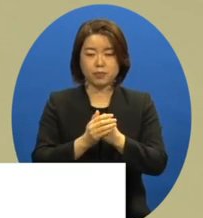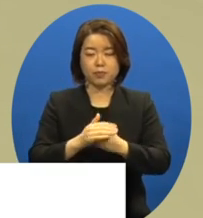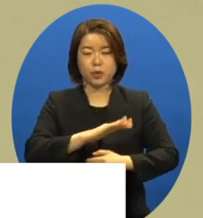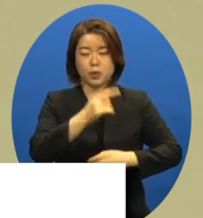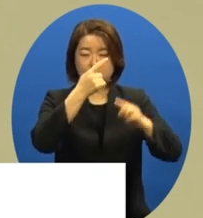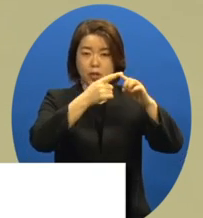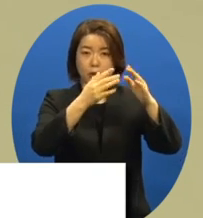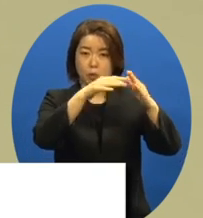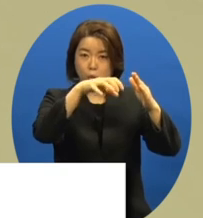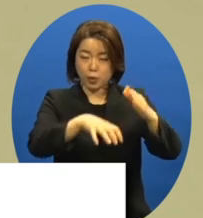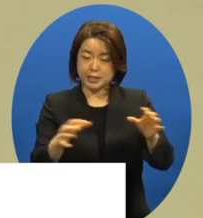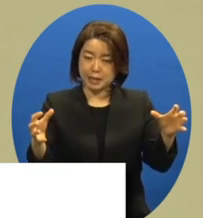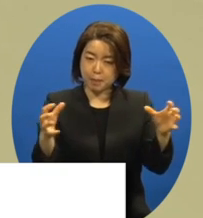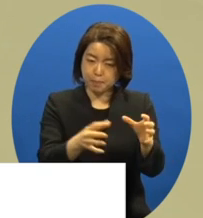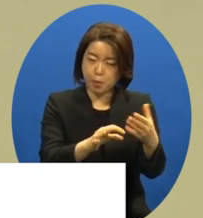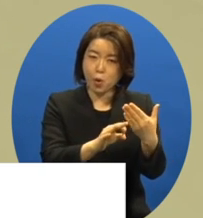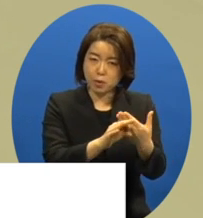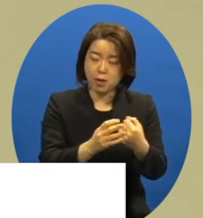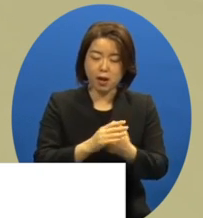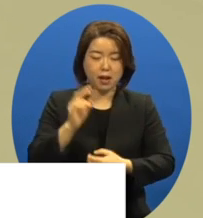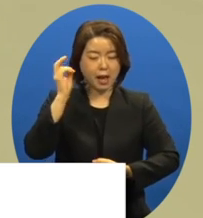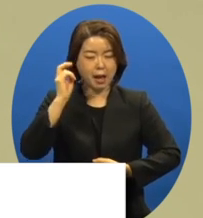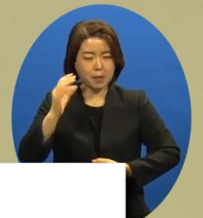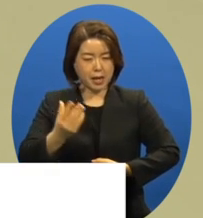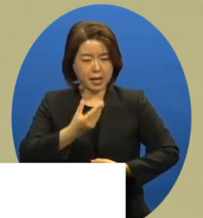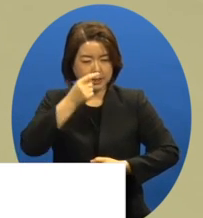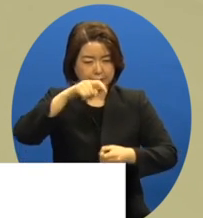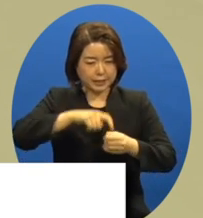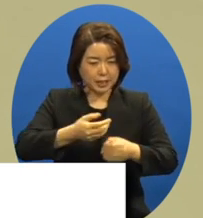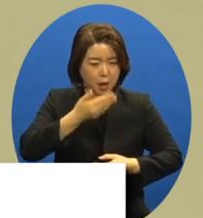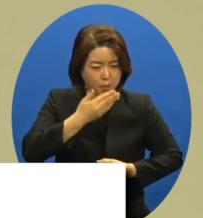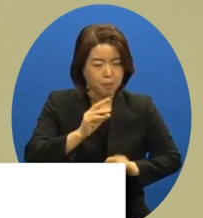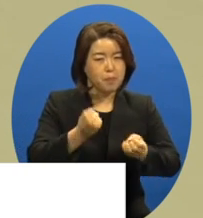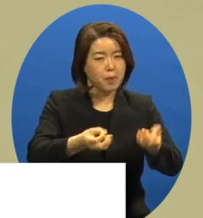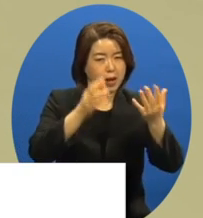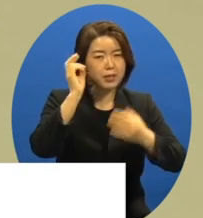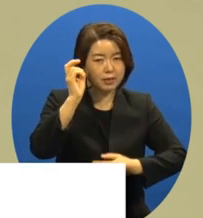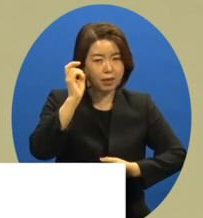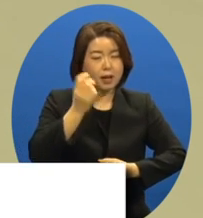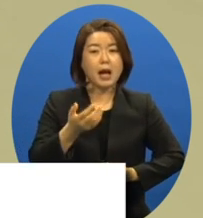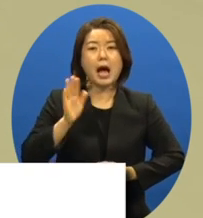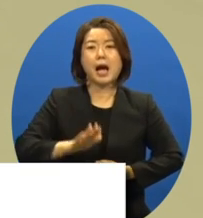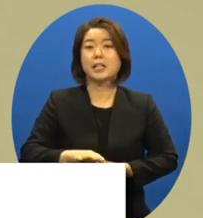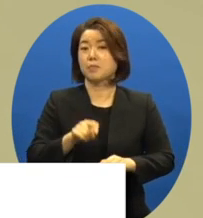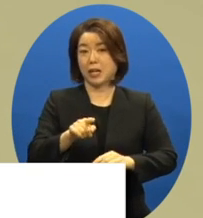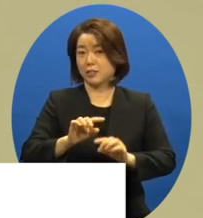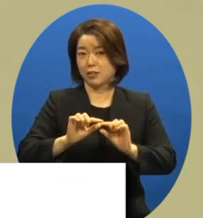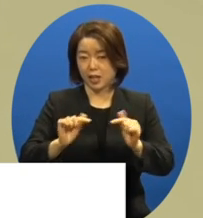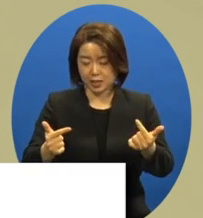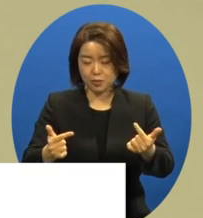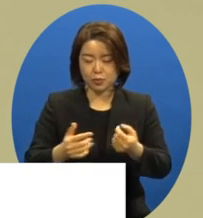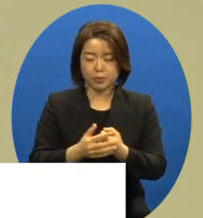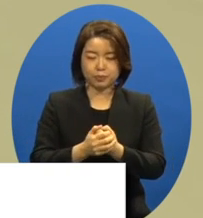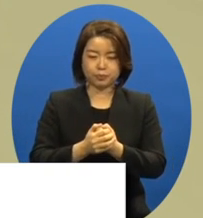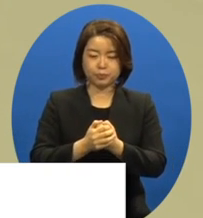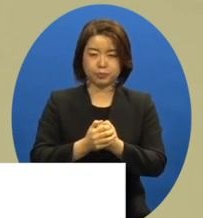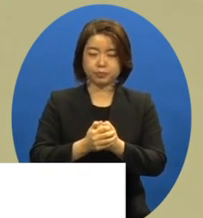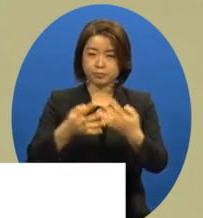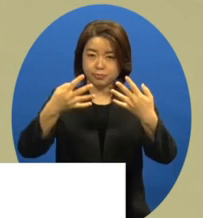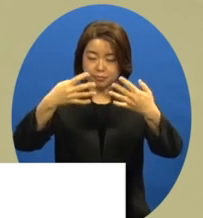모이면 아마 성찬식을 하거나 했겠죠. 이번에는 성찬식을 할 수가 없는